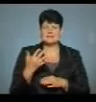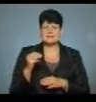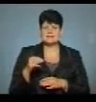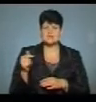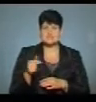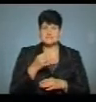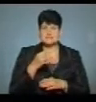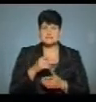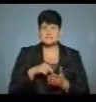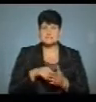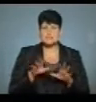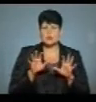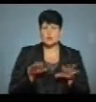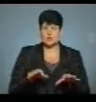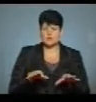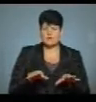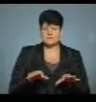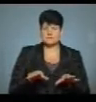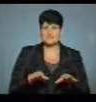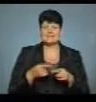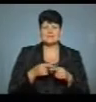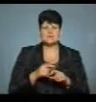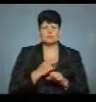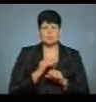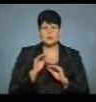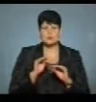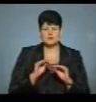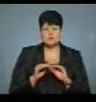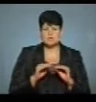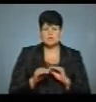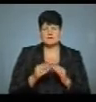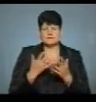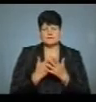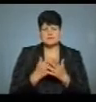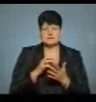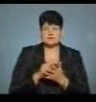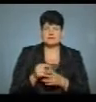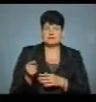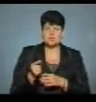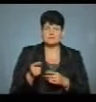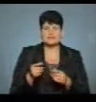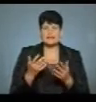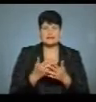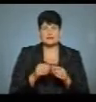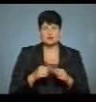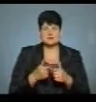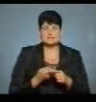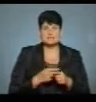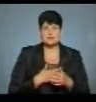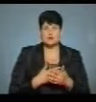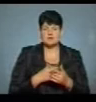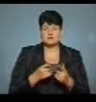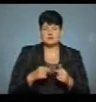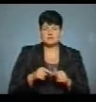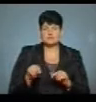повідомив міський голова Василь Антонюк. Технічними роботами і монтажем стрічки займалася Тернопільська кінокомісія. Це громадська організація, створена